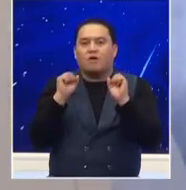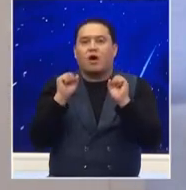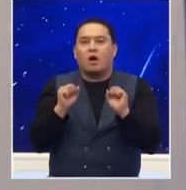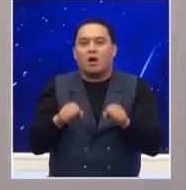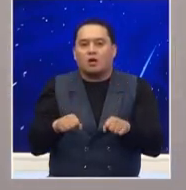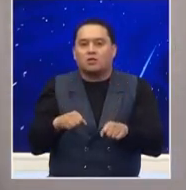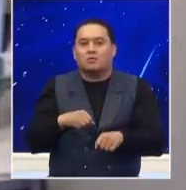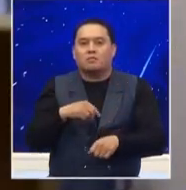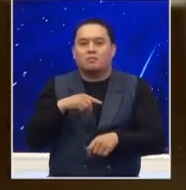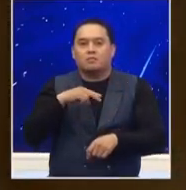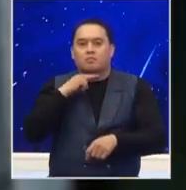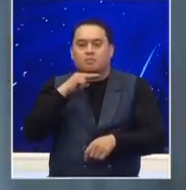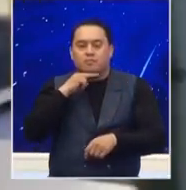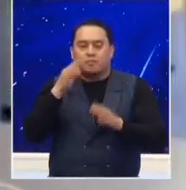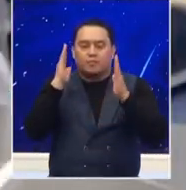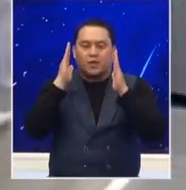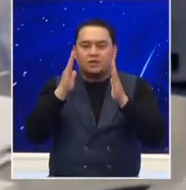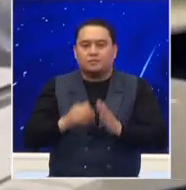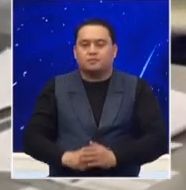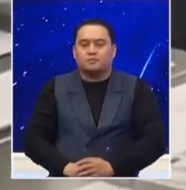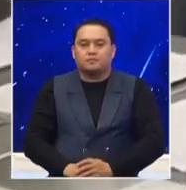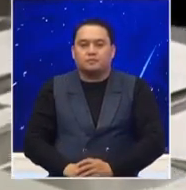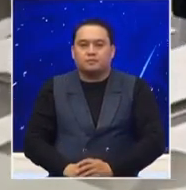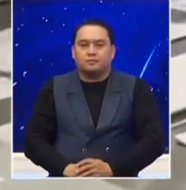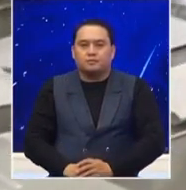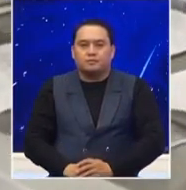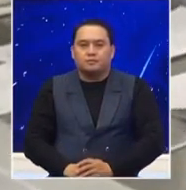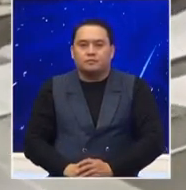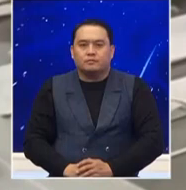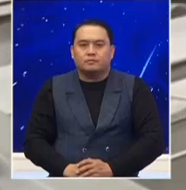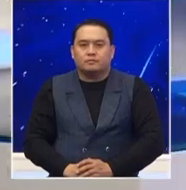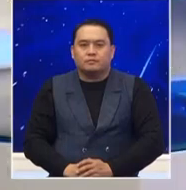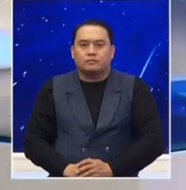возможности соблюдения мер предосторожности.